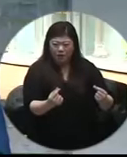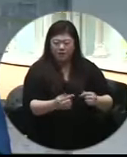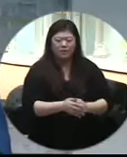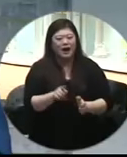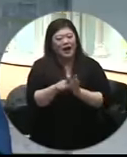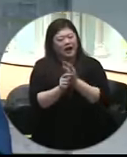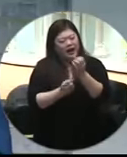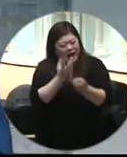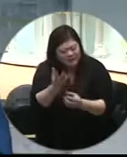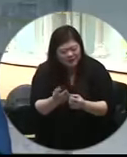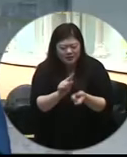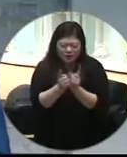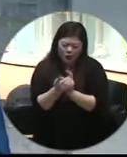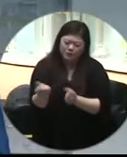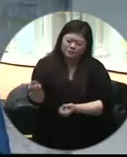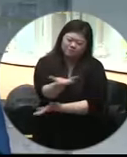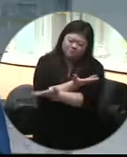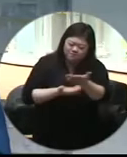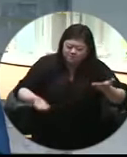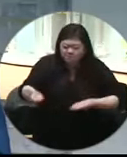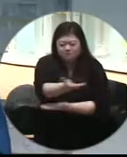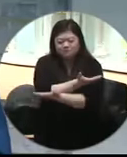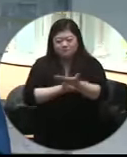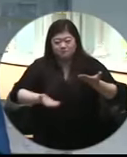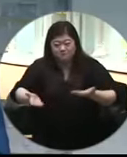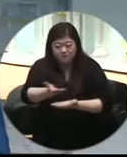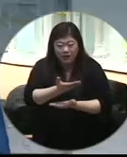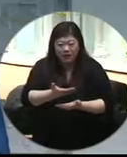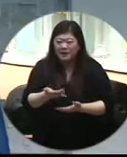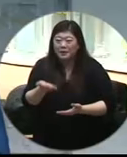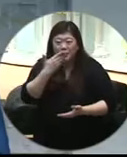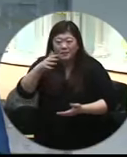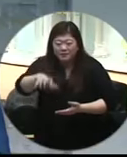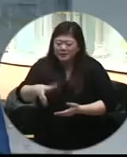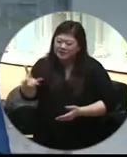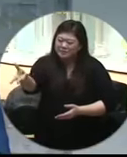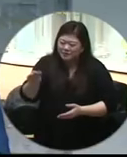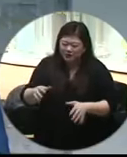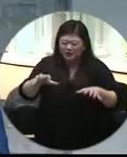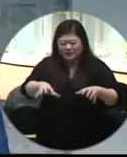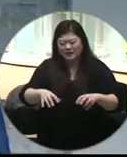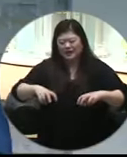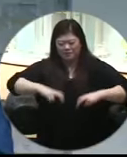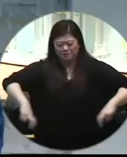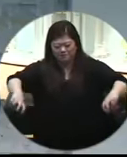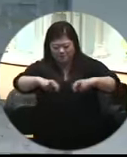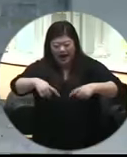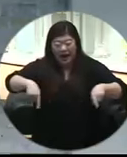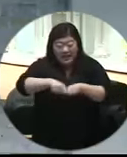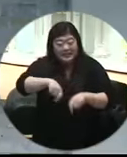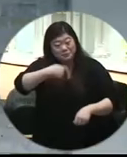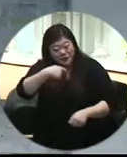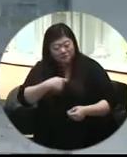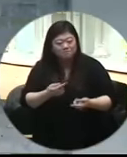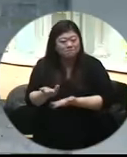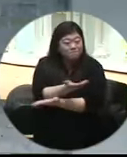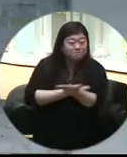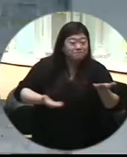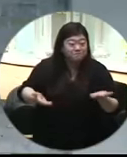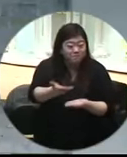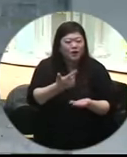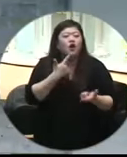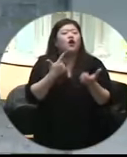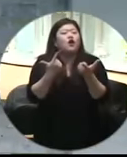막 간증하고 포럼하고 전부가 다 모여서 그 식당에서 다 식사하고 그러면서 축제했잖아요.